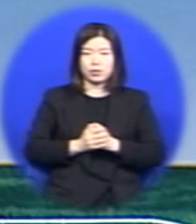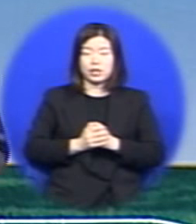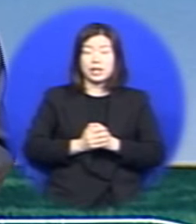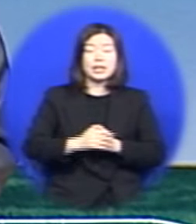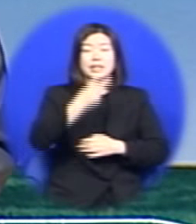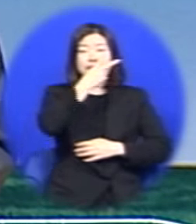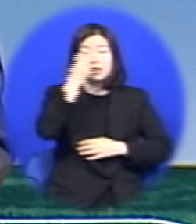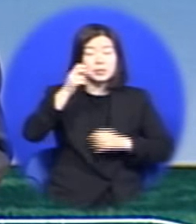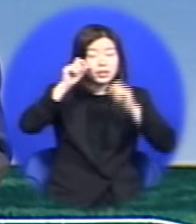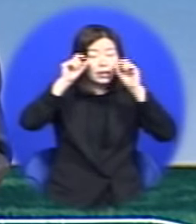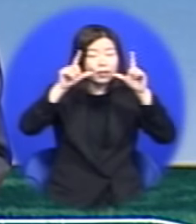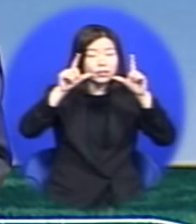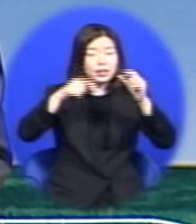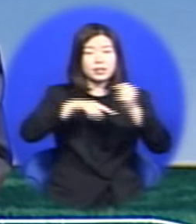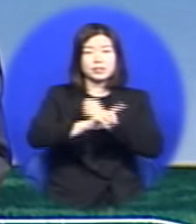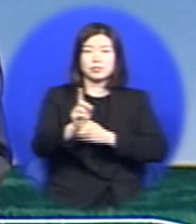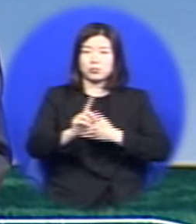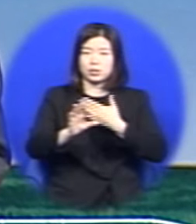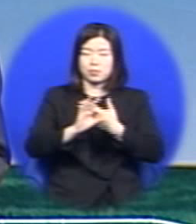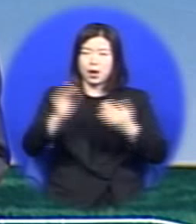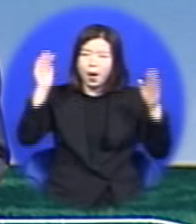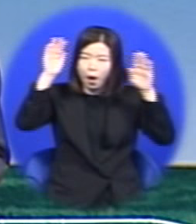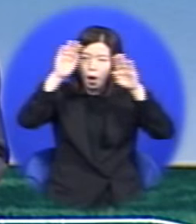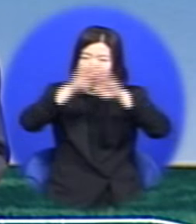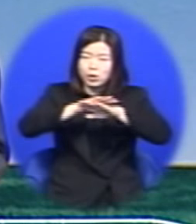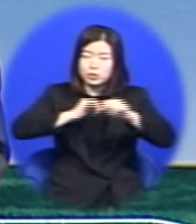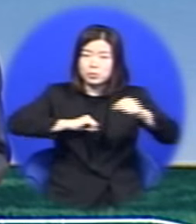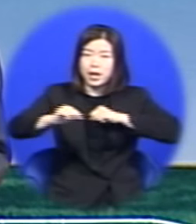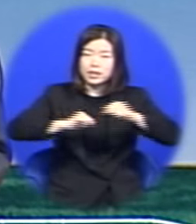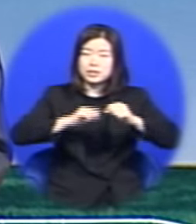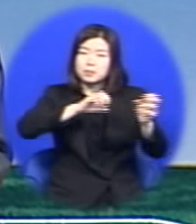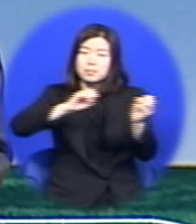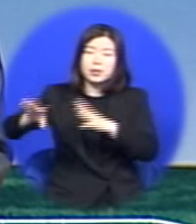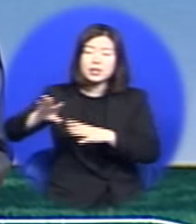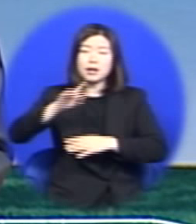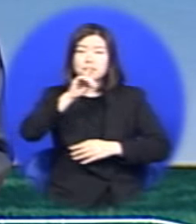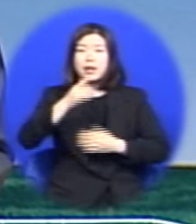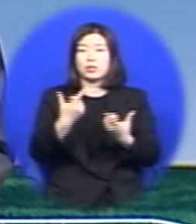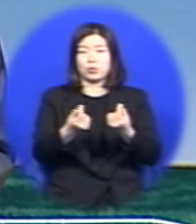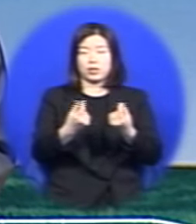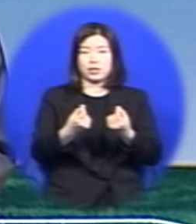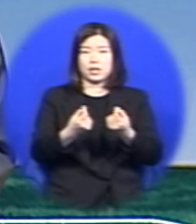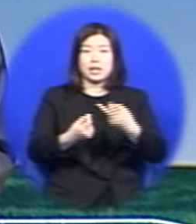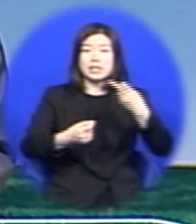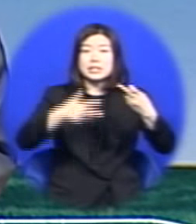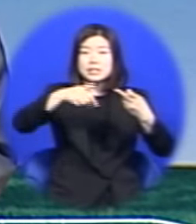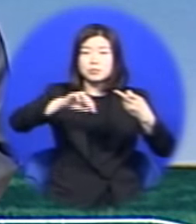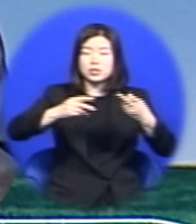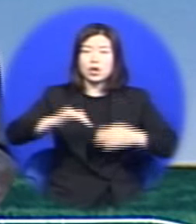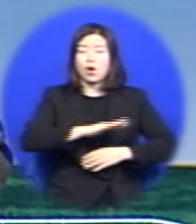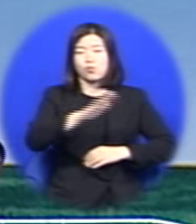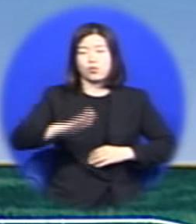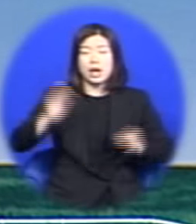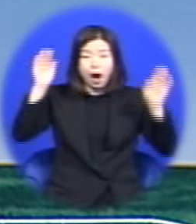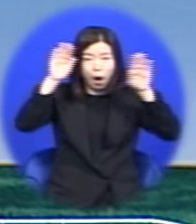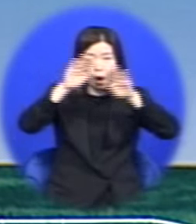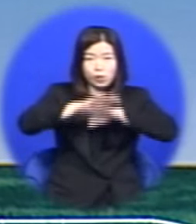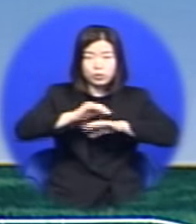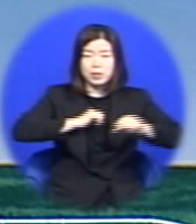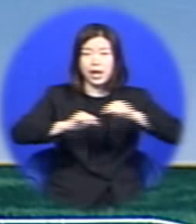잠에서 깨어나라는 것은 어두움의 행실을 버리라는 것이라고 말씀했습니다. 12절에 우리는 어두움의 행실을